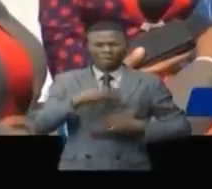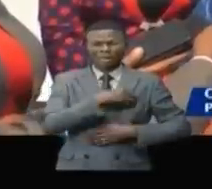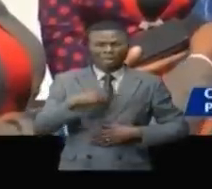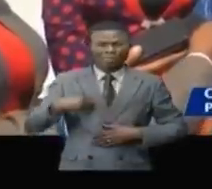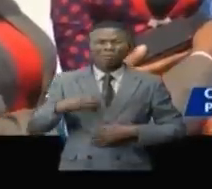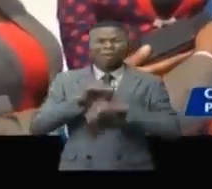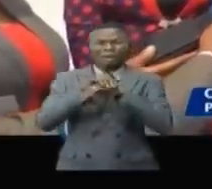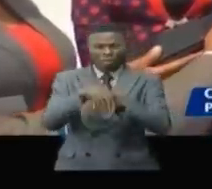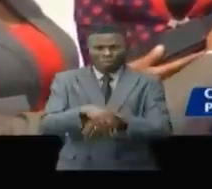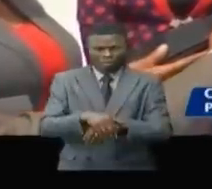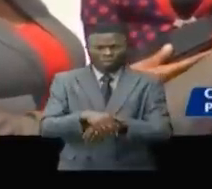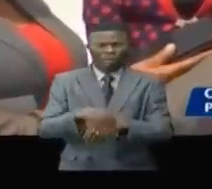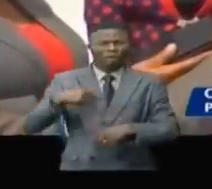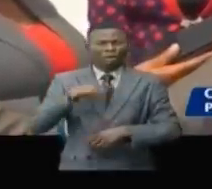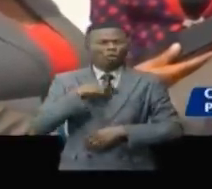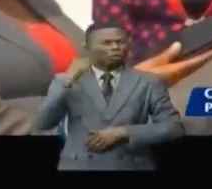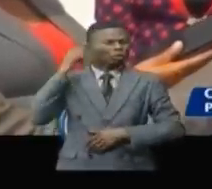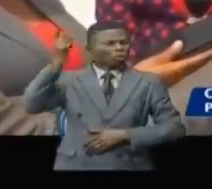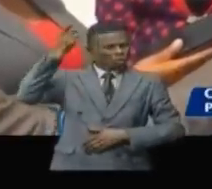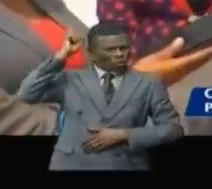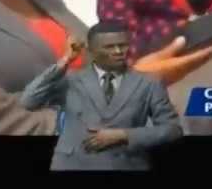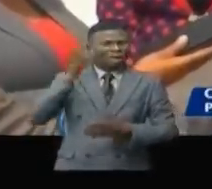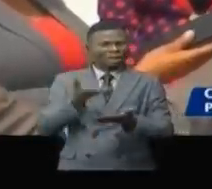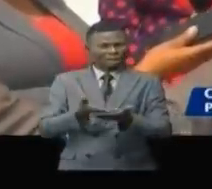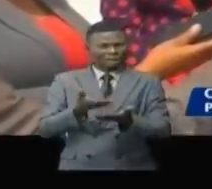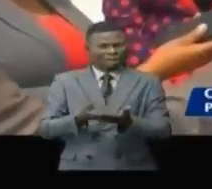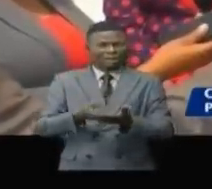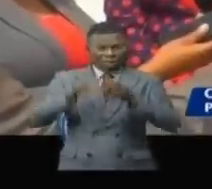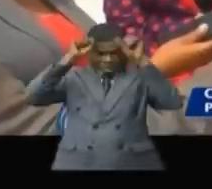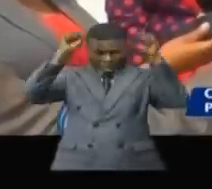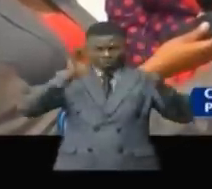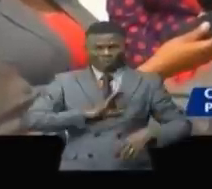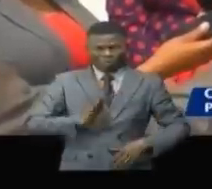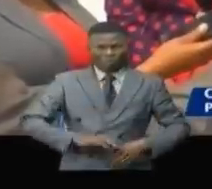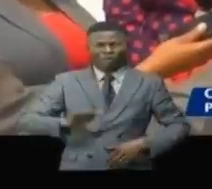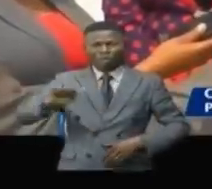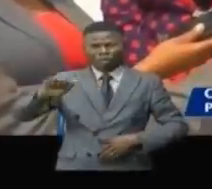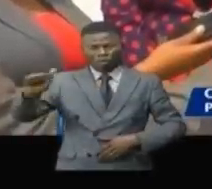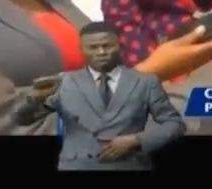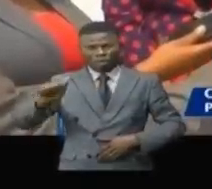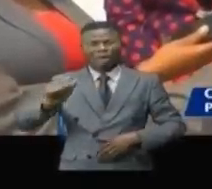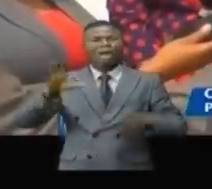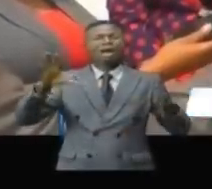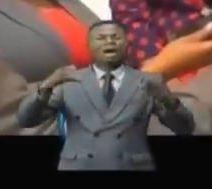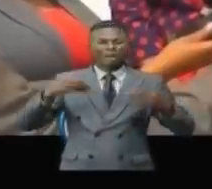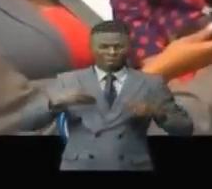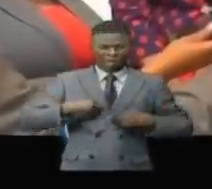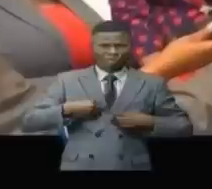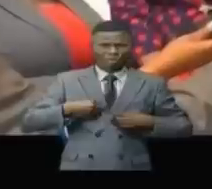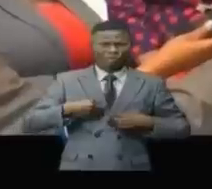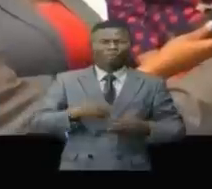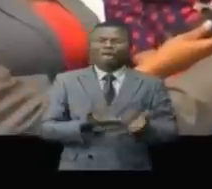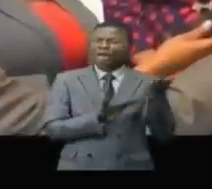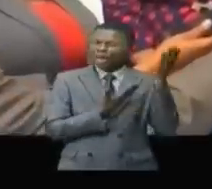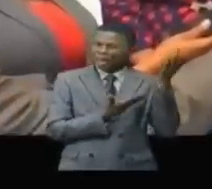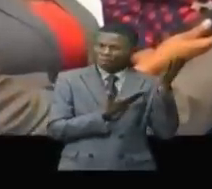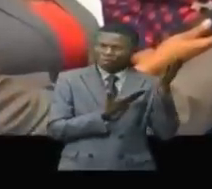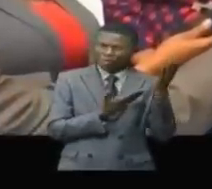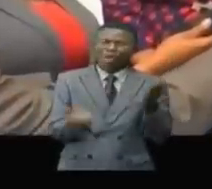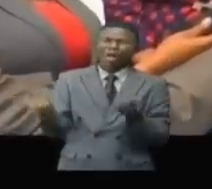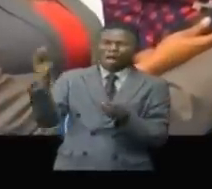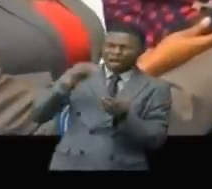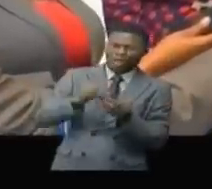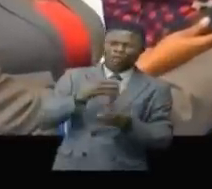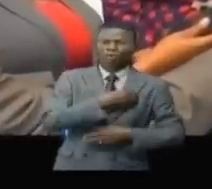avons une oreille qui était déjà attentive puisque le chef de l'État lui-même est convaincu de la nécessité d'inclure les